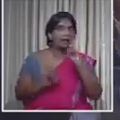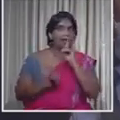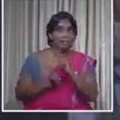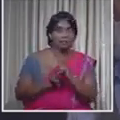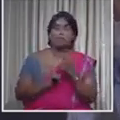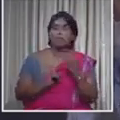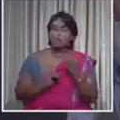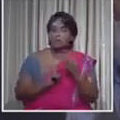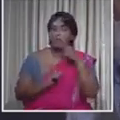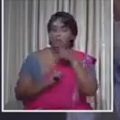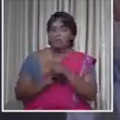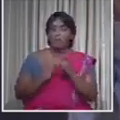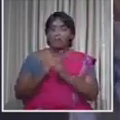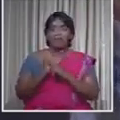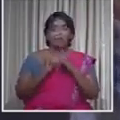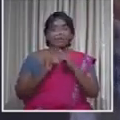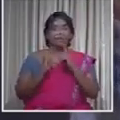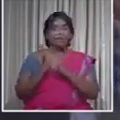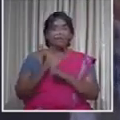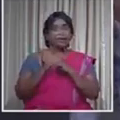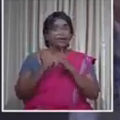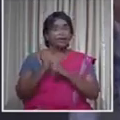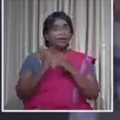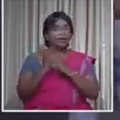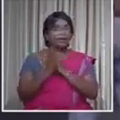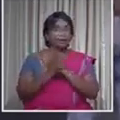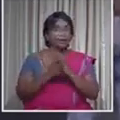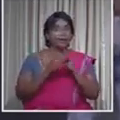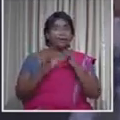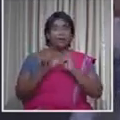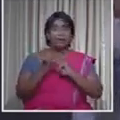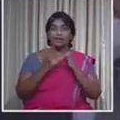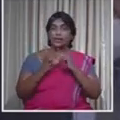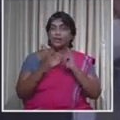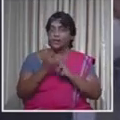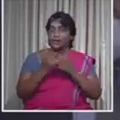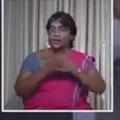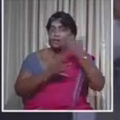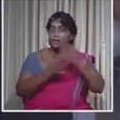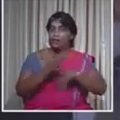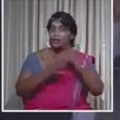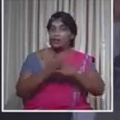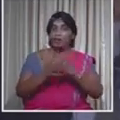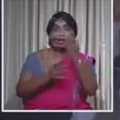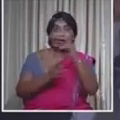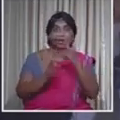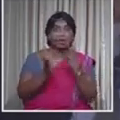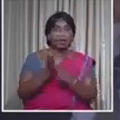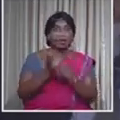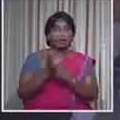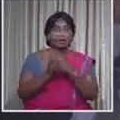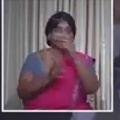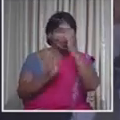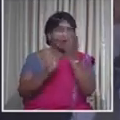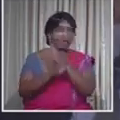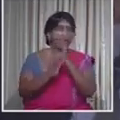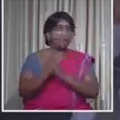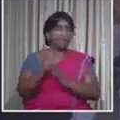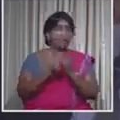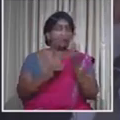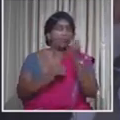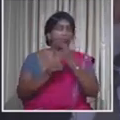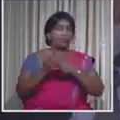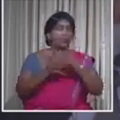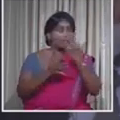ඒතොර මේ නිලන්ත ජයවර්ධන මහත්තයා SIS වාර්තා 12ක් තියෙද්දි රංජිත් මද්දුම් බණ්ඩාරේ වකට ඉරපු අපේ අමතුමාට දීලා දෙන